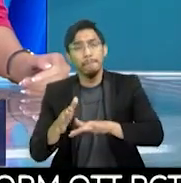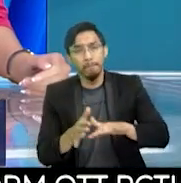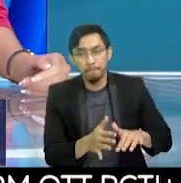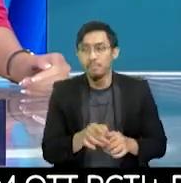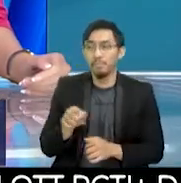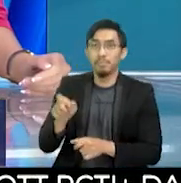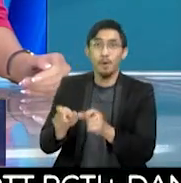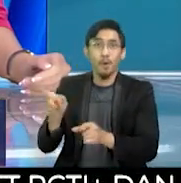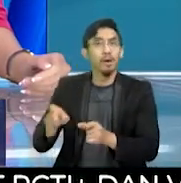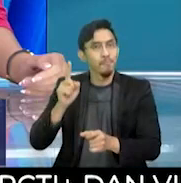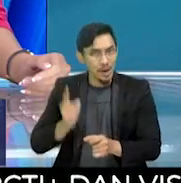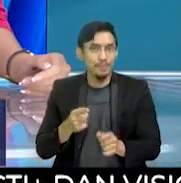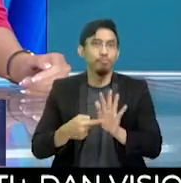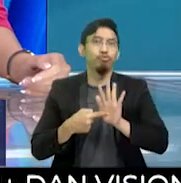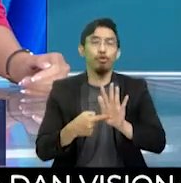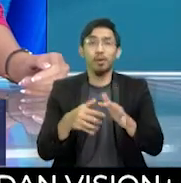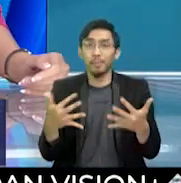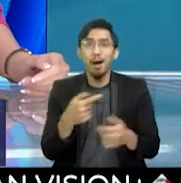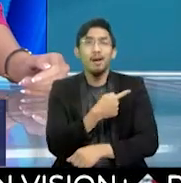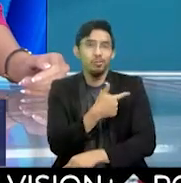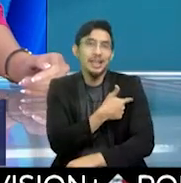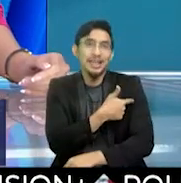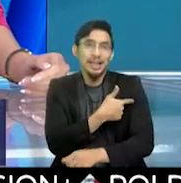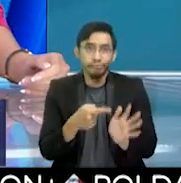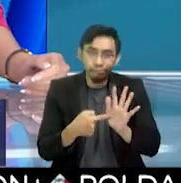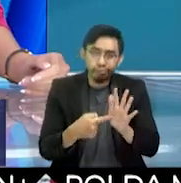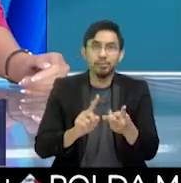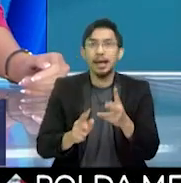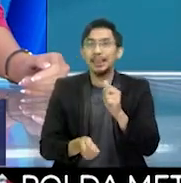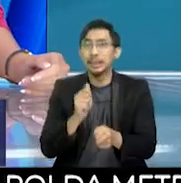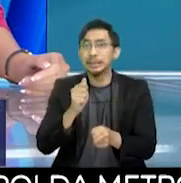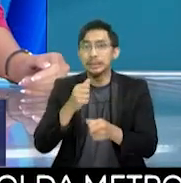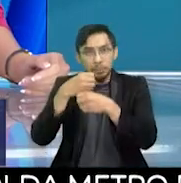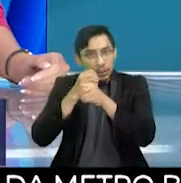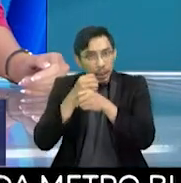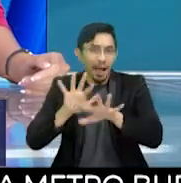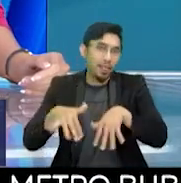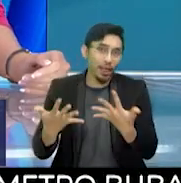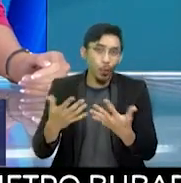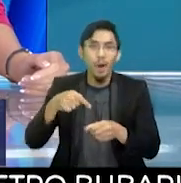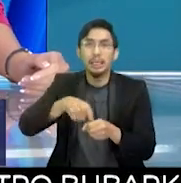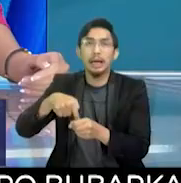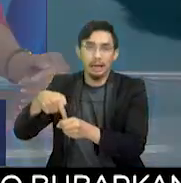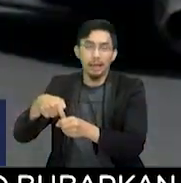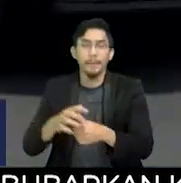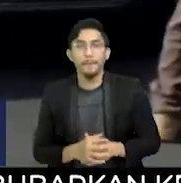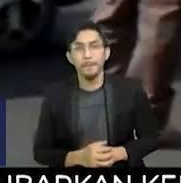ganjil genap, wajib menunjukkan surat vaksinasi dan juga tes negatif PCR ataupun antigen.